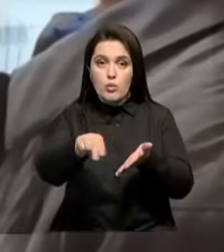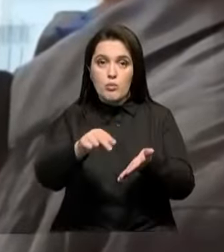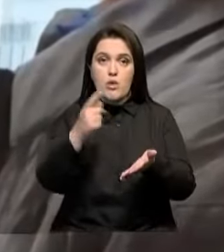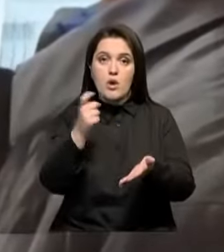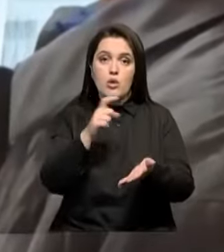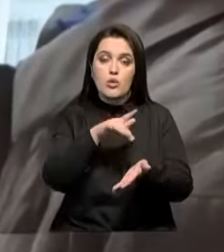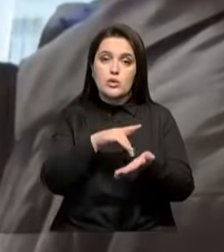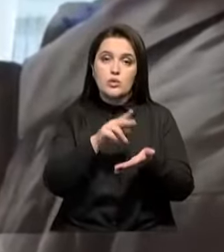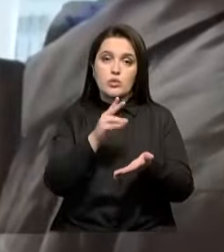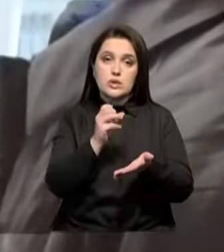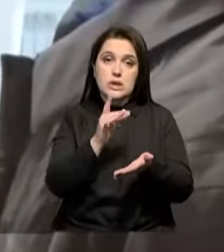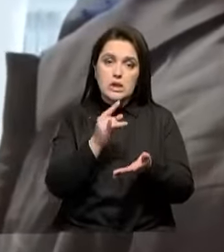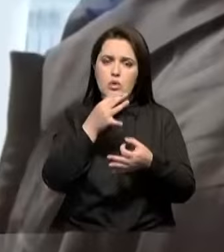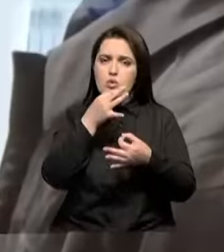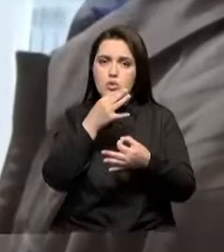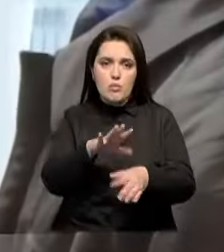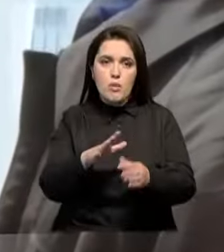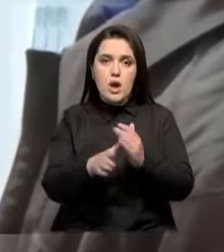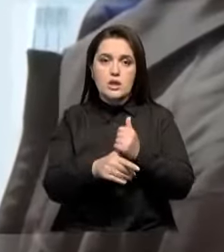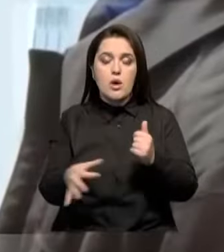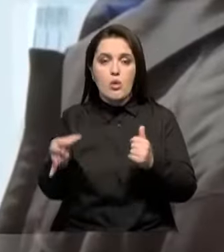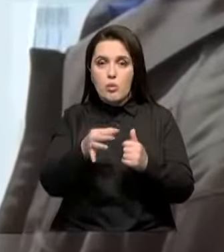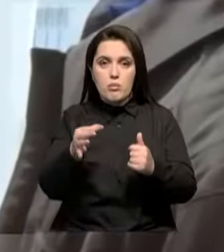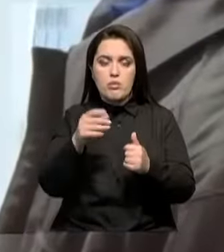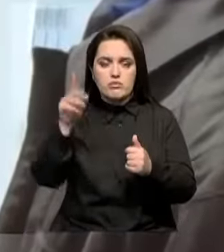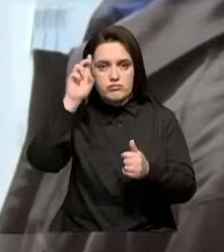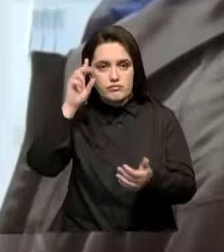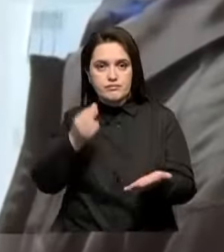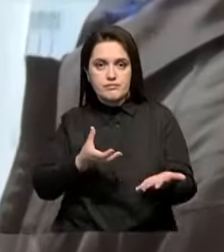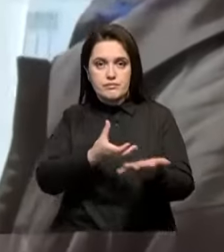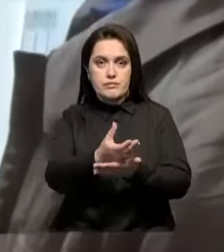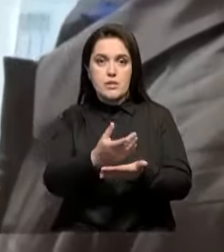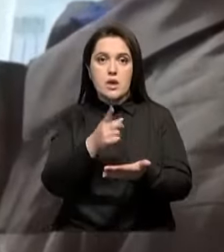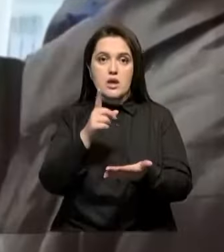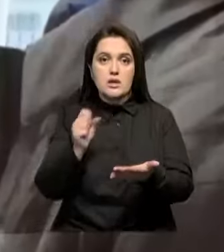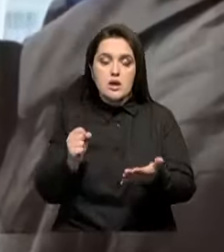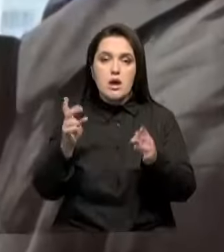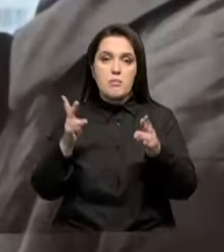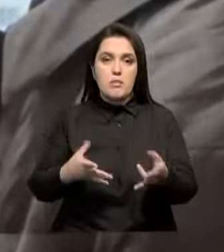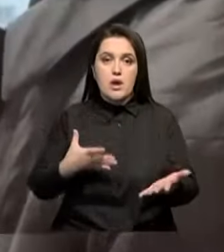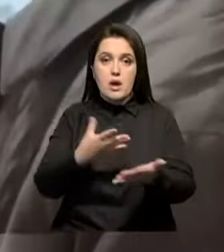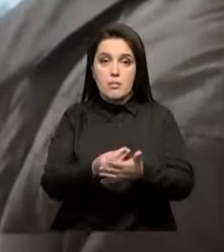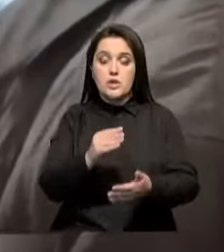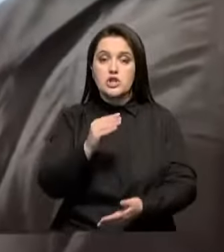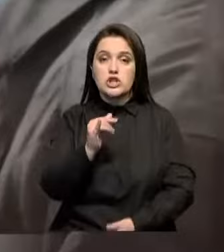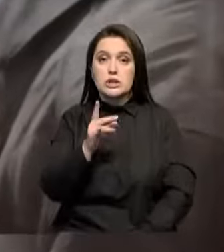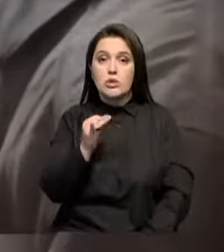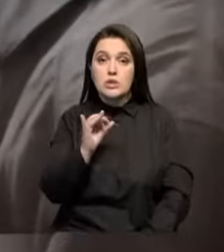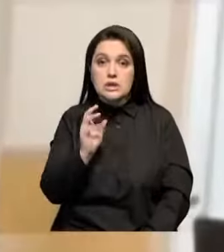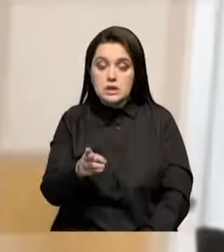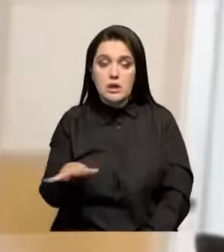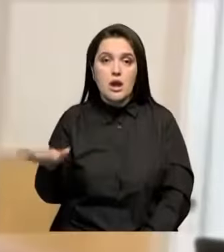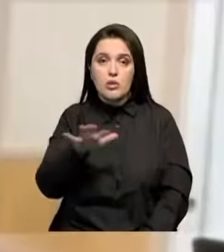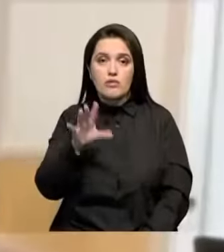любом населенном пункте на территории Атравской области, а также выплата компенсации за пострадавшее имущество. Отмечу, в Жилойском районе почти